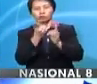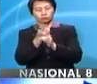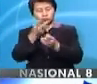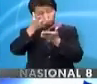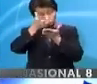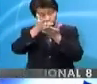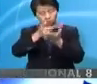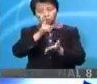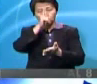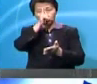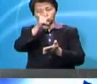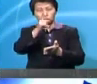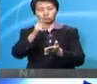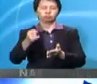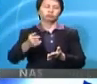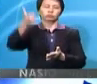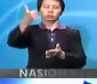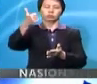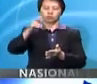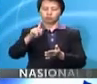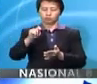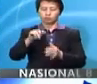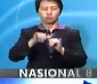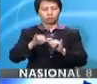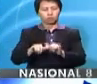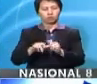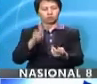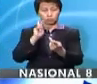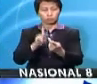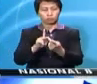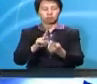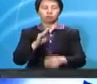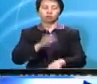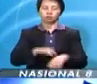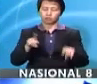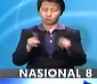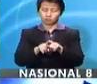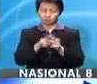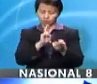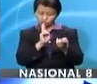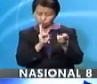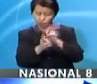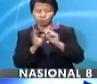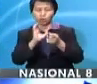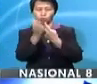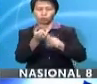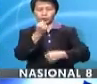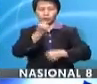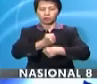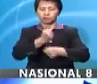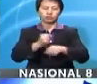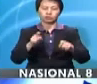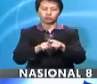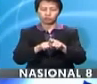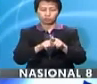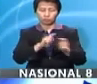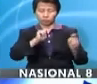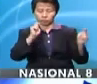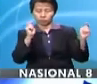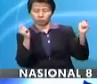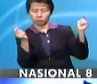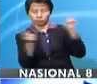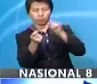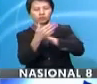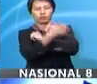bagi memastikan sesen ulung negara ini kekal relevan. Ya, dan pada masa sama mengubah budaya kerja sejajar dengan arus